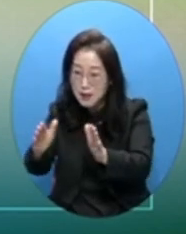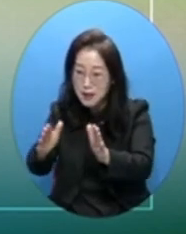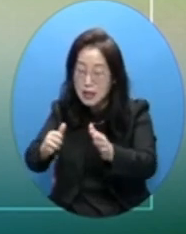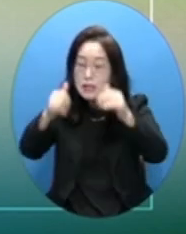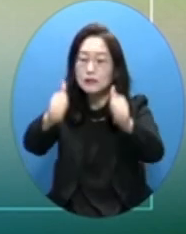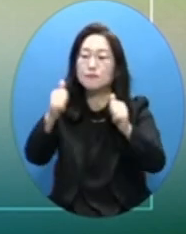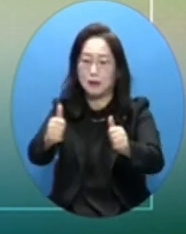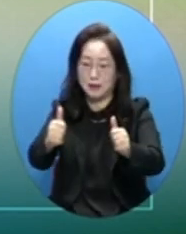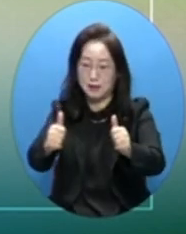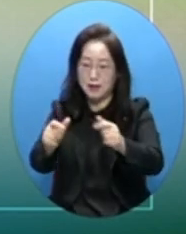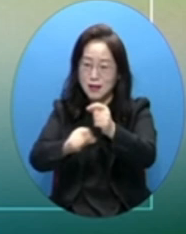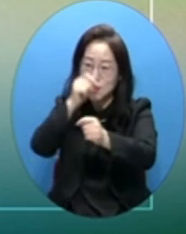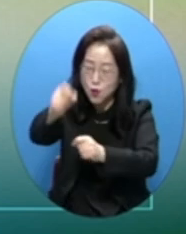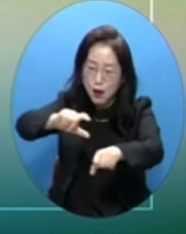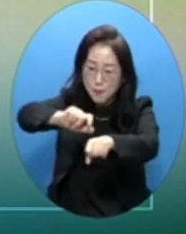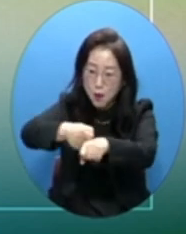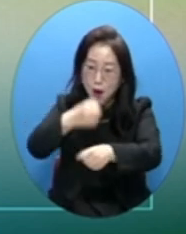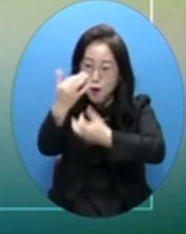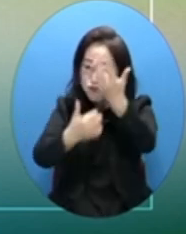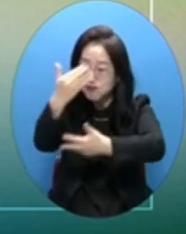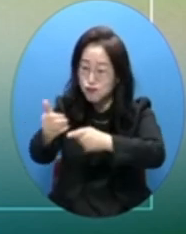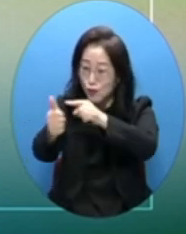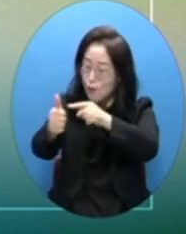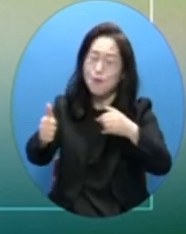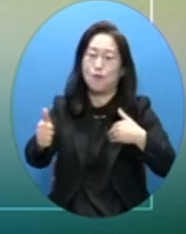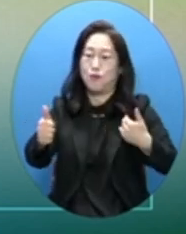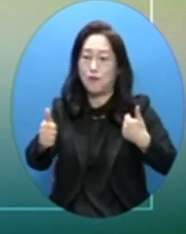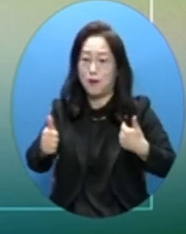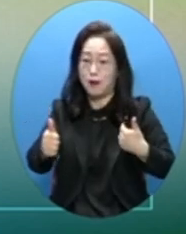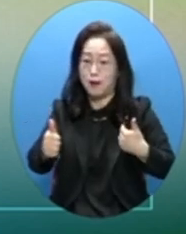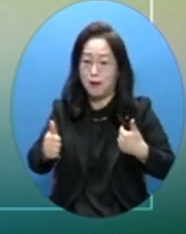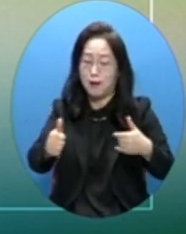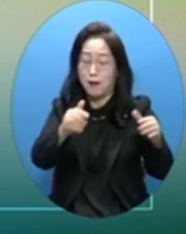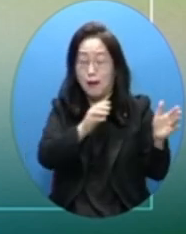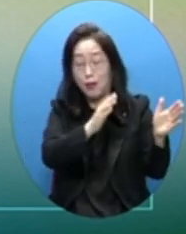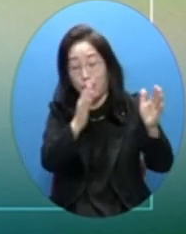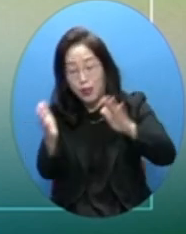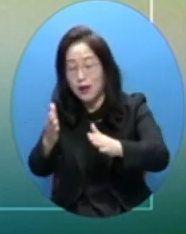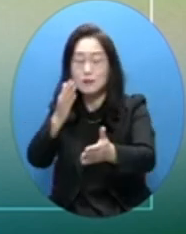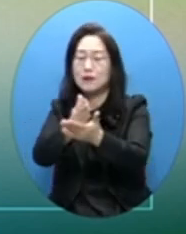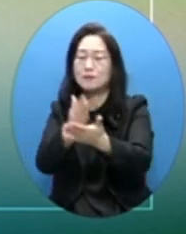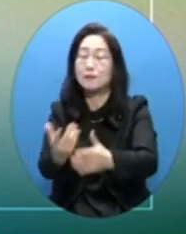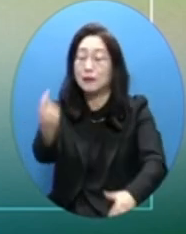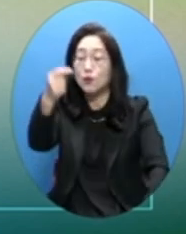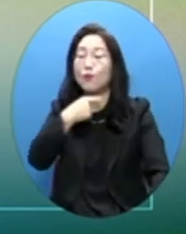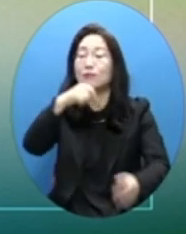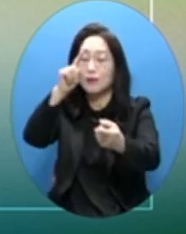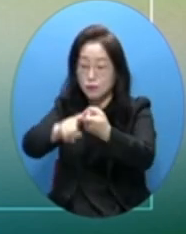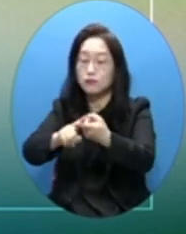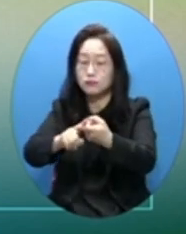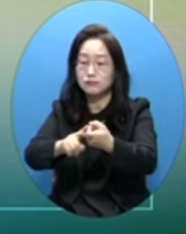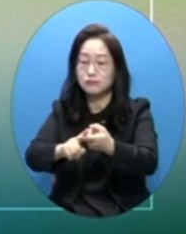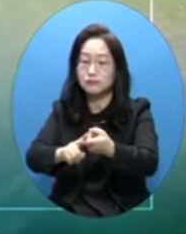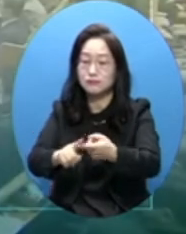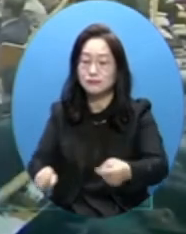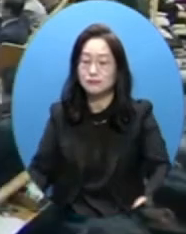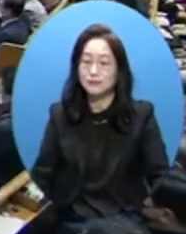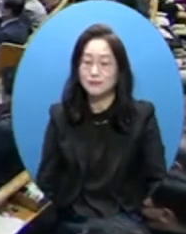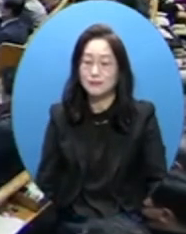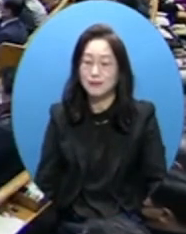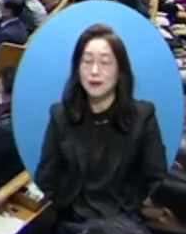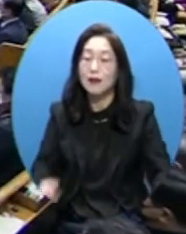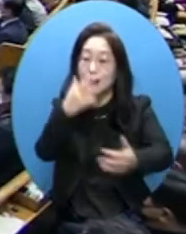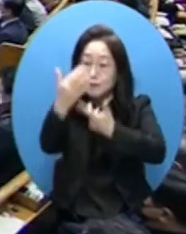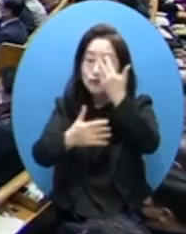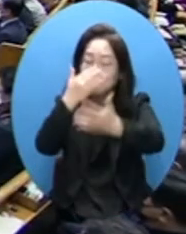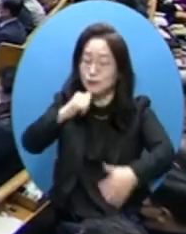심판과 영원한 처벌의 불을 알지 못하고 있습니다. 왜 지체하십니까? 당신이 원하는 것을 하십시오. 내가 불을